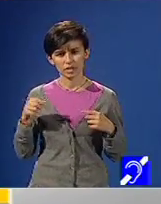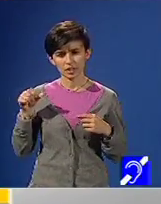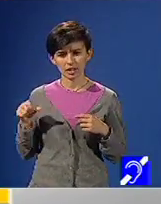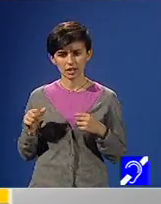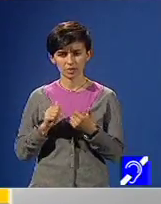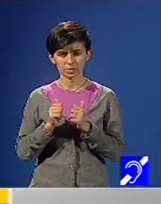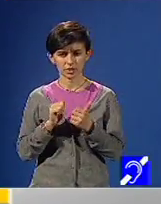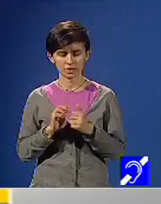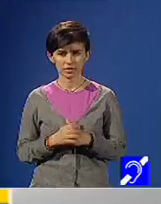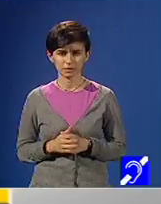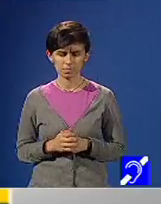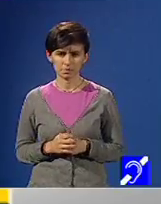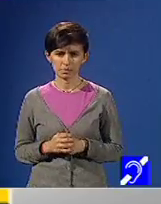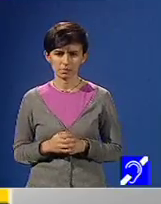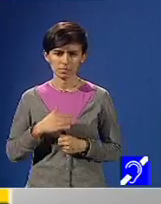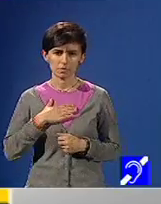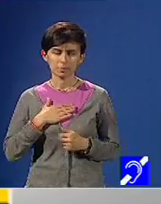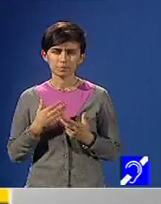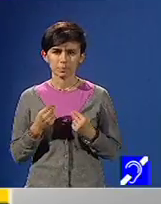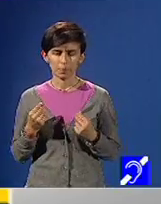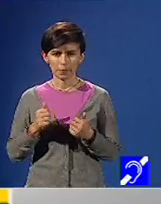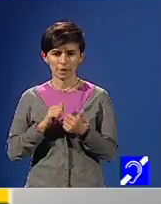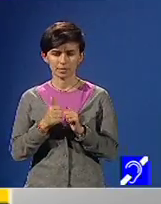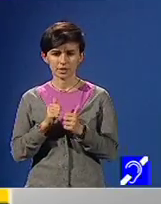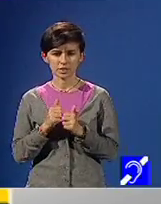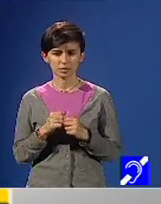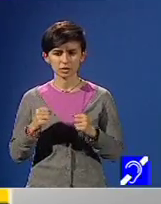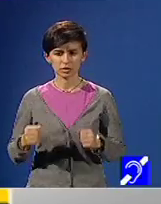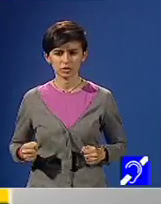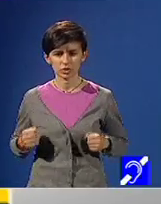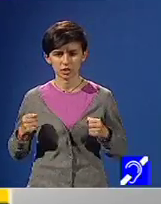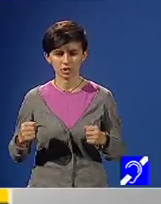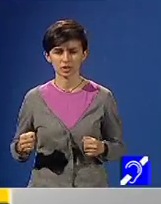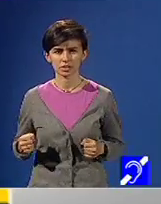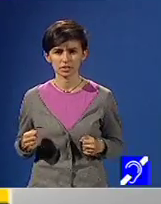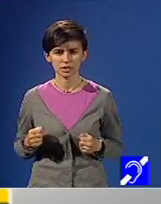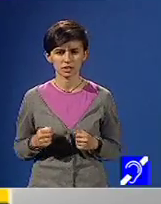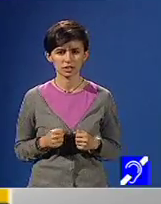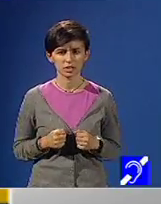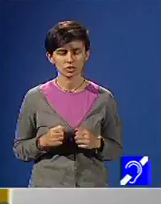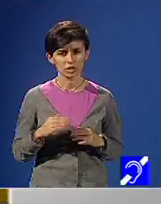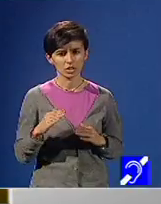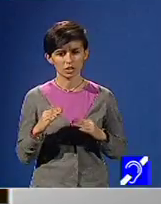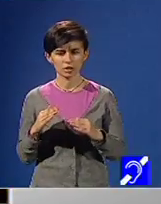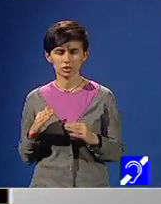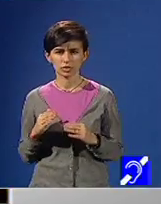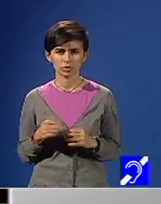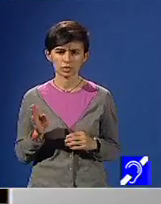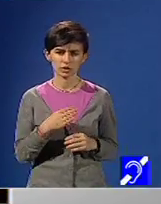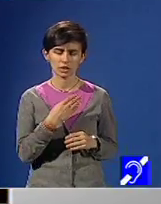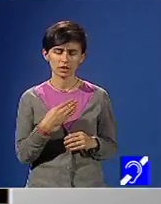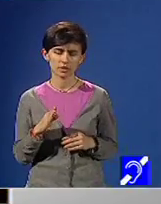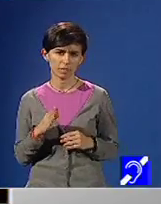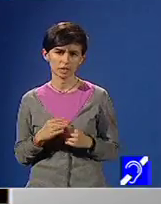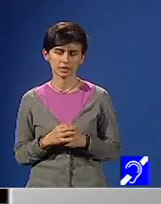și atletism, și ski alpin, și golbol și multe